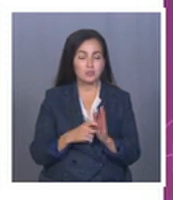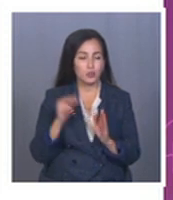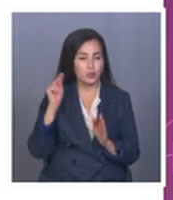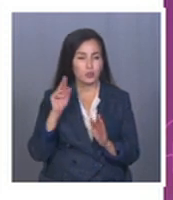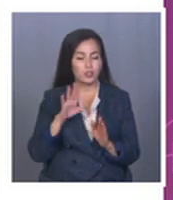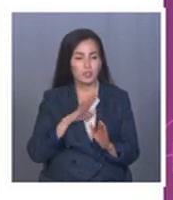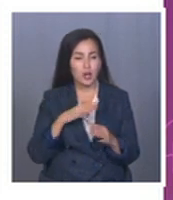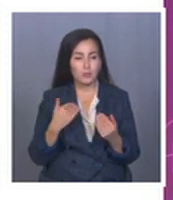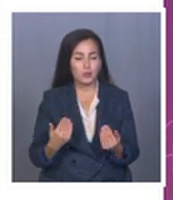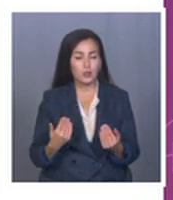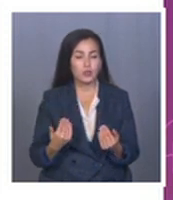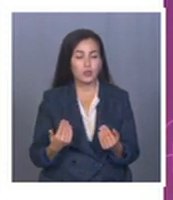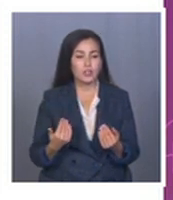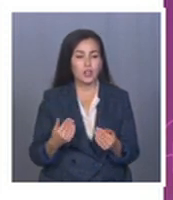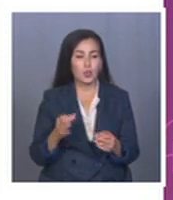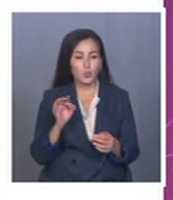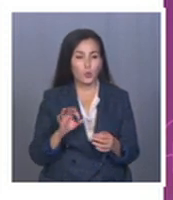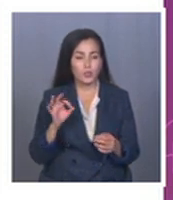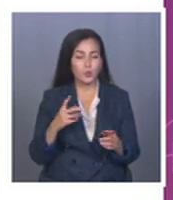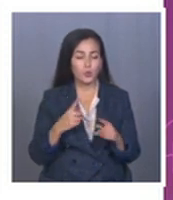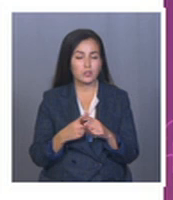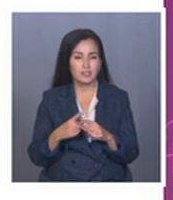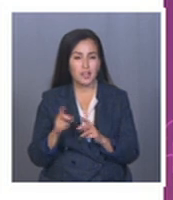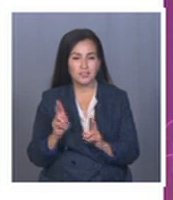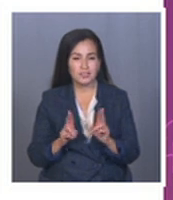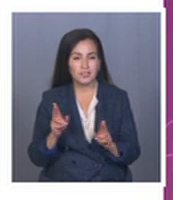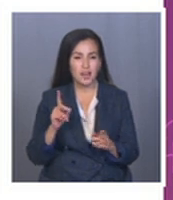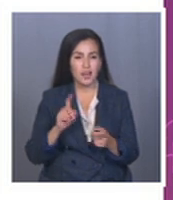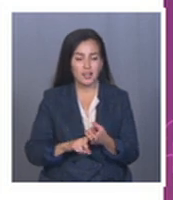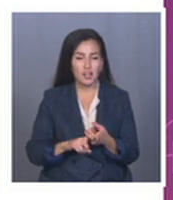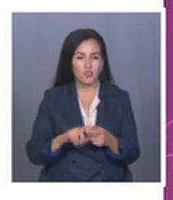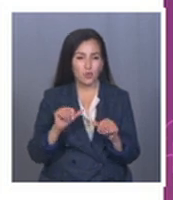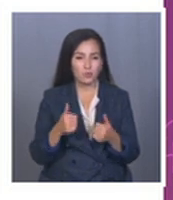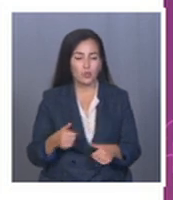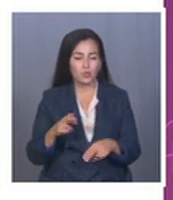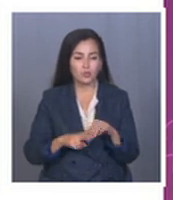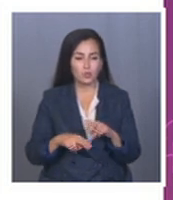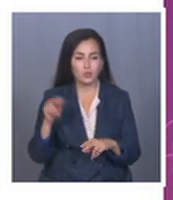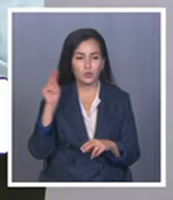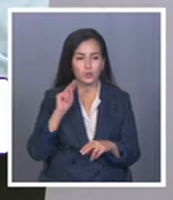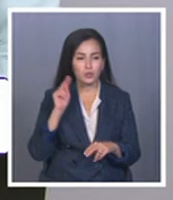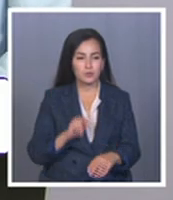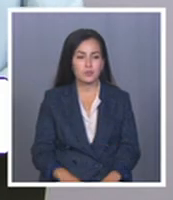Ал бүгін нөлдік қосынды әдісі арқылы формулаларды құрастыруды үйренеміз.